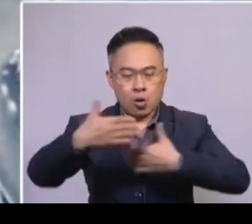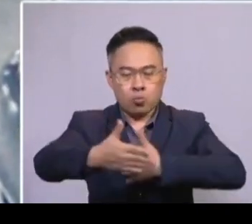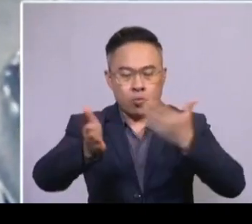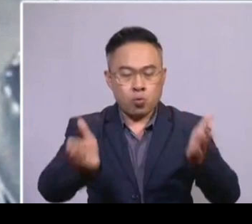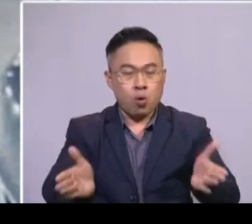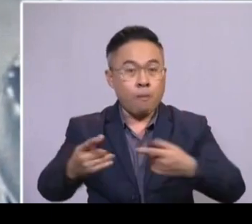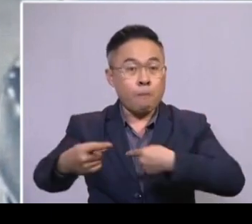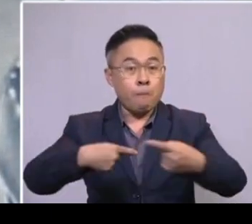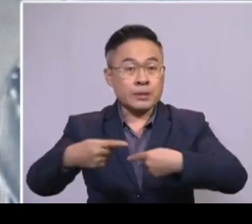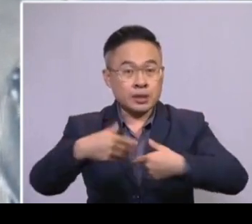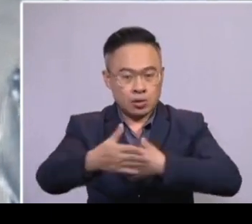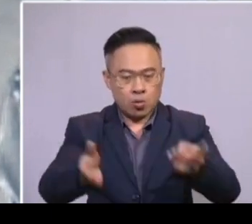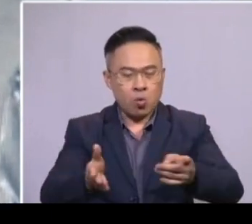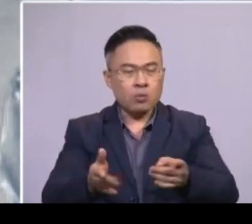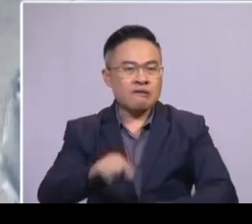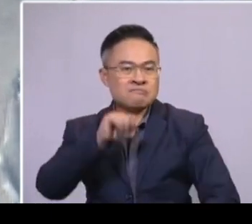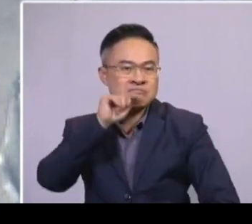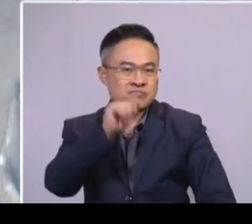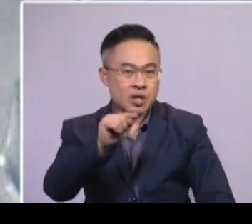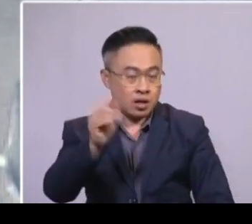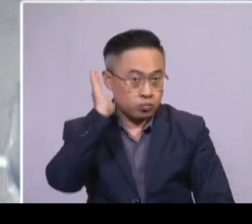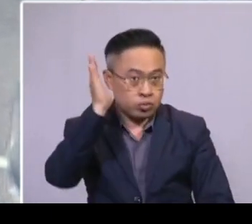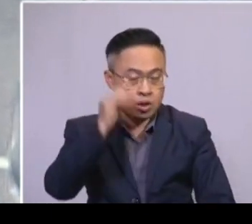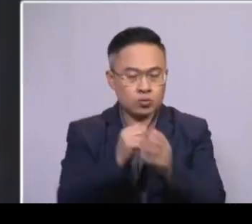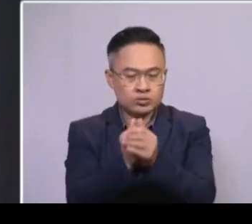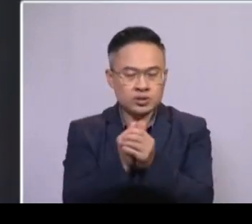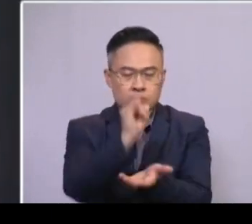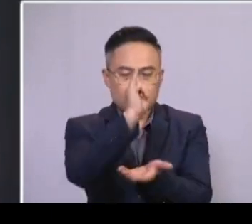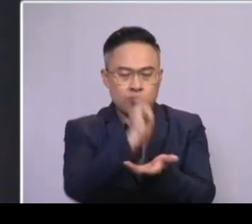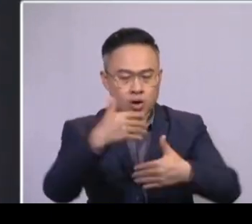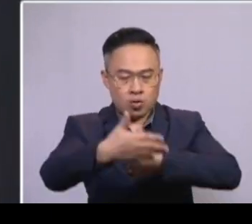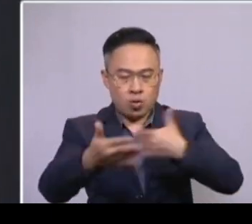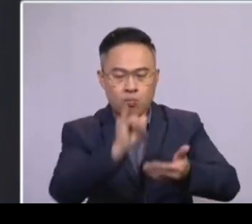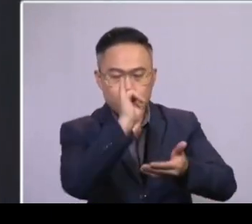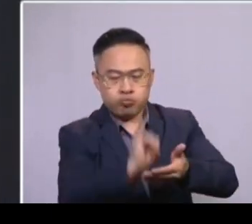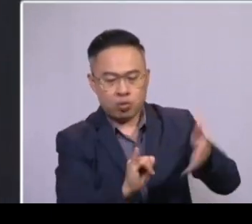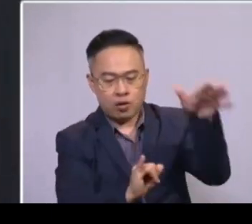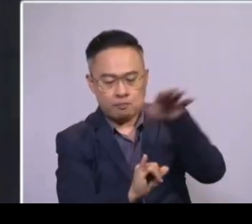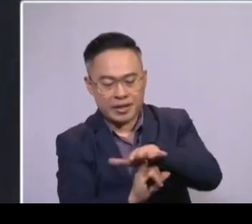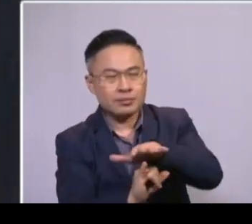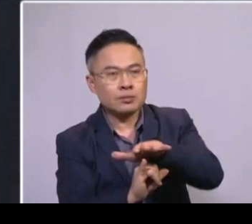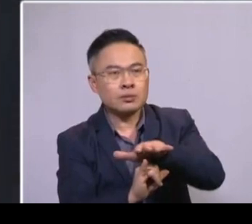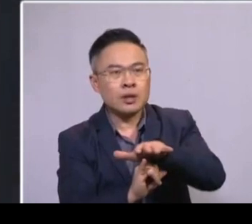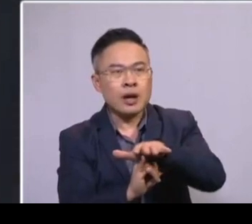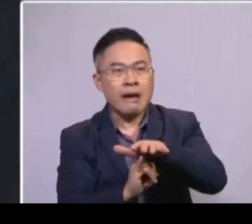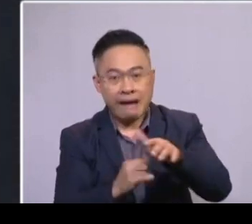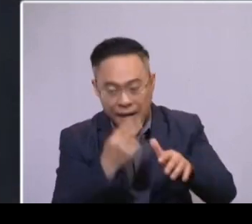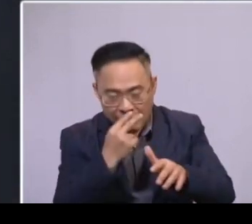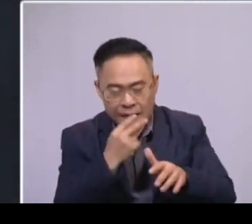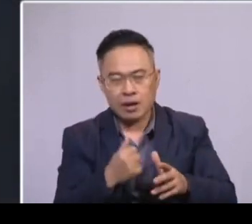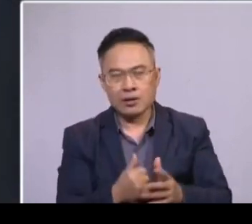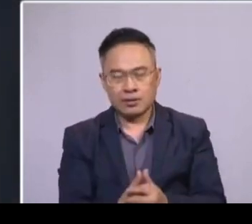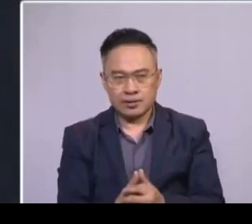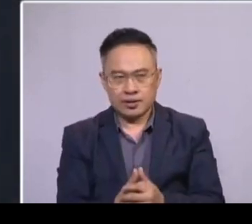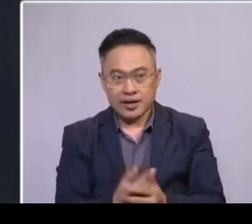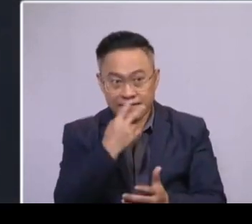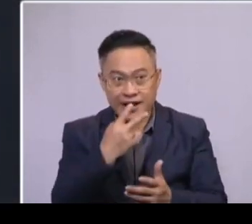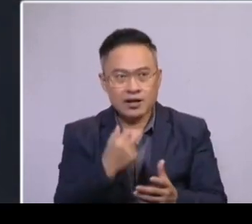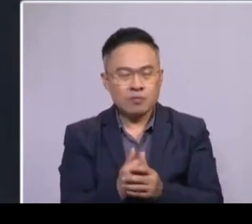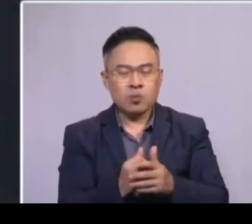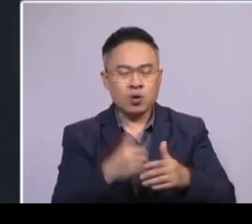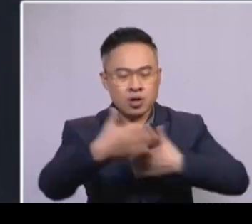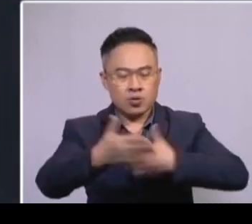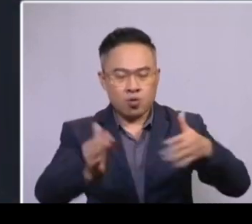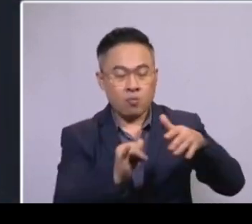เข็นไปที่ลานจอดรถไม่น่าเชื่อว่ากล่องนี้คือกล่องที่ในหวังอยู่ในนั้นอยู่ด้วยนี่คือจังหวะที่ใช้รถเข็นของ